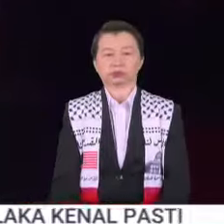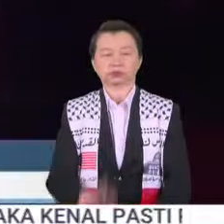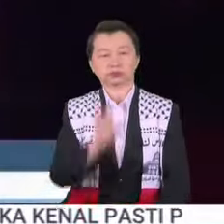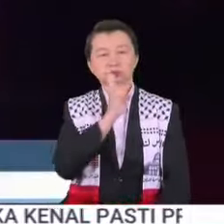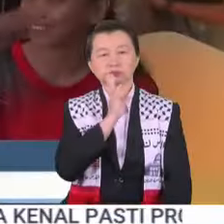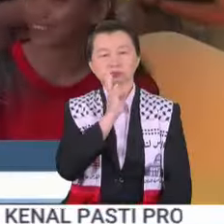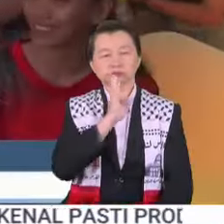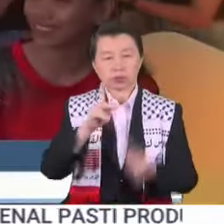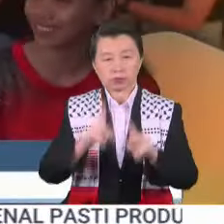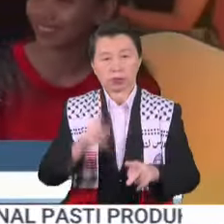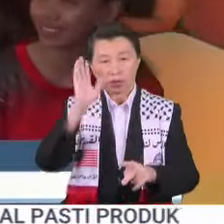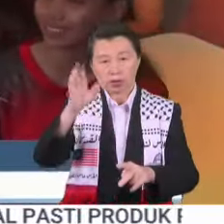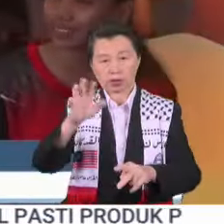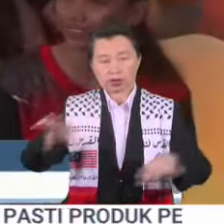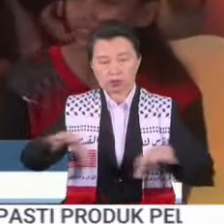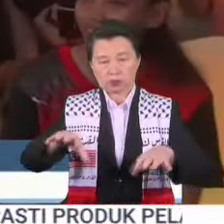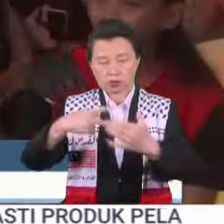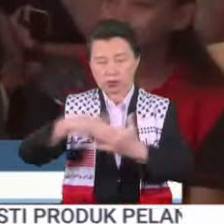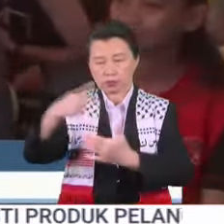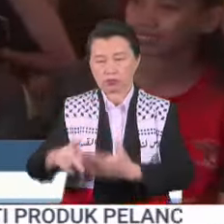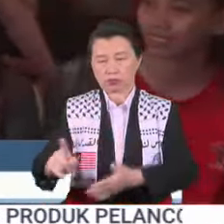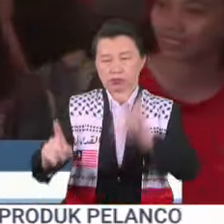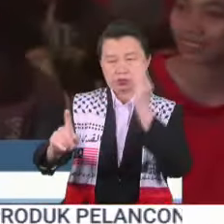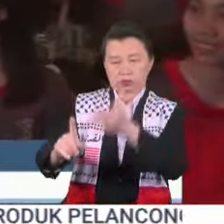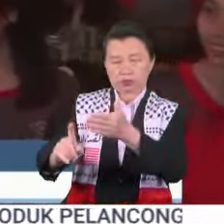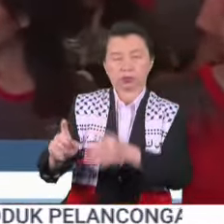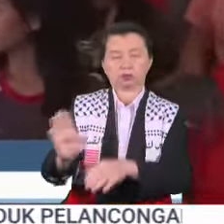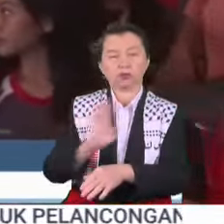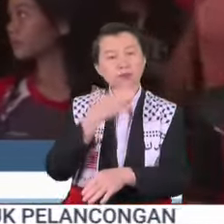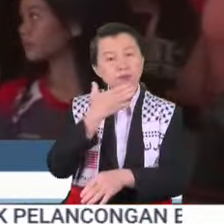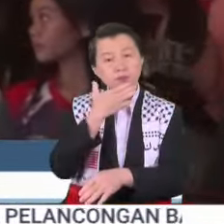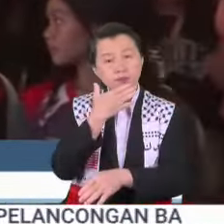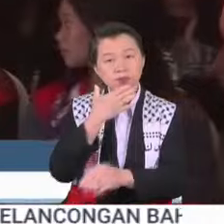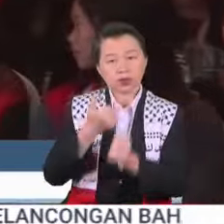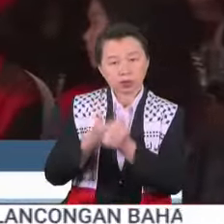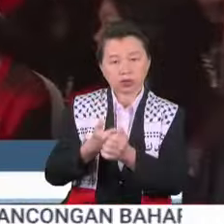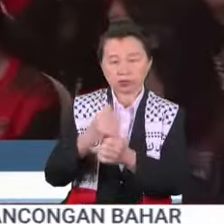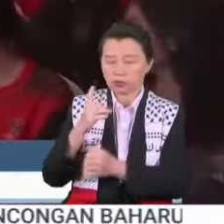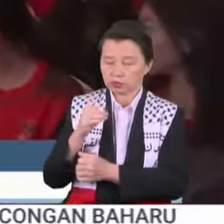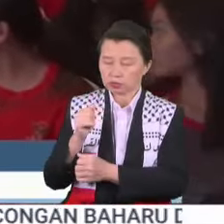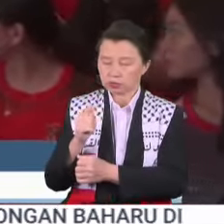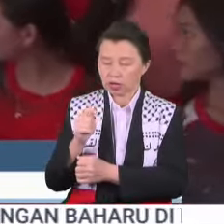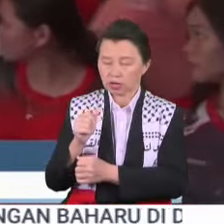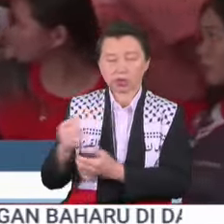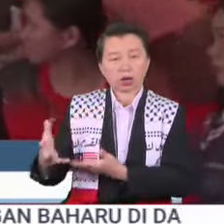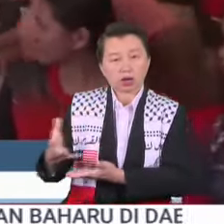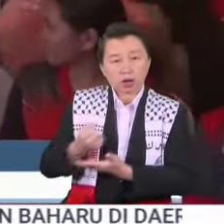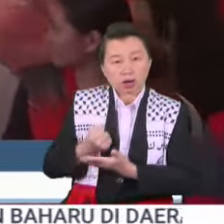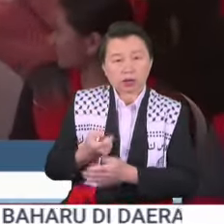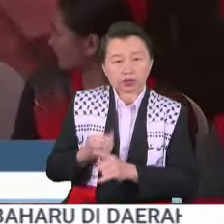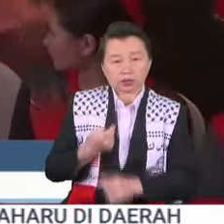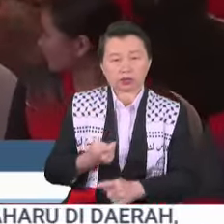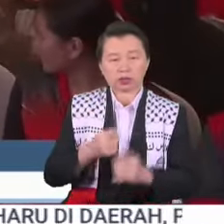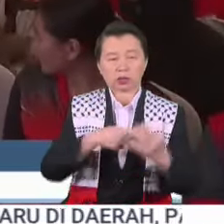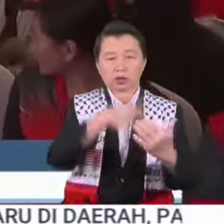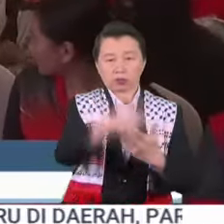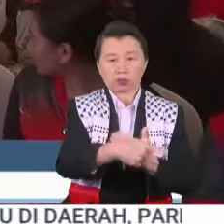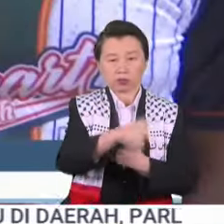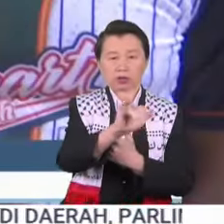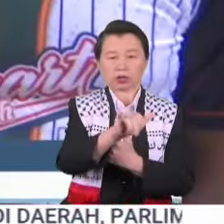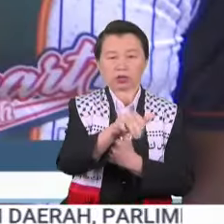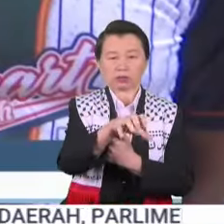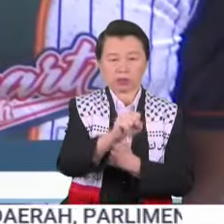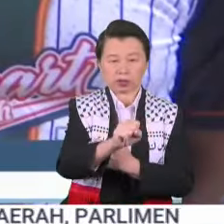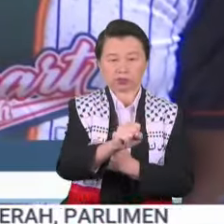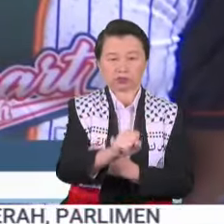Jelas beliau, pihaknya akan merangka program bersasar untuk usahawan belia berdasarkan data yang diperoleh daripada program YES. Kita akan